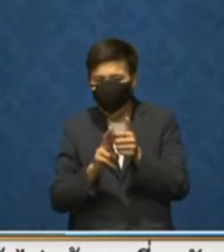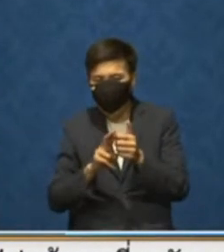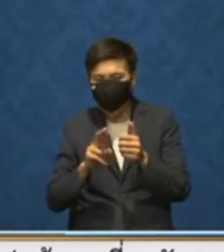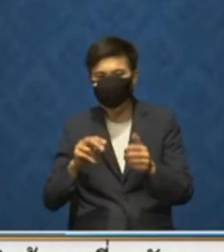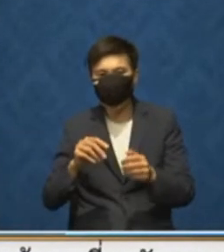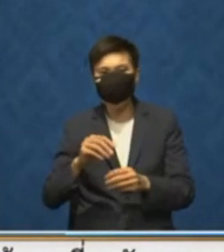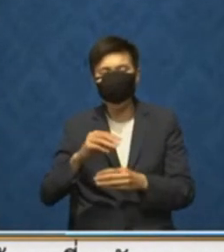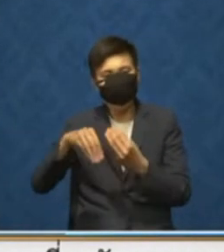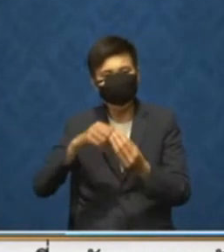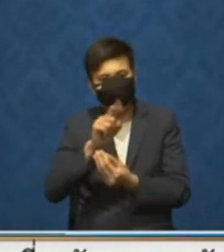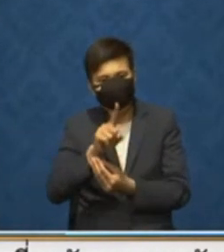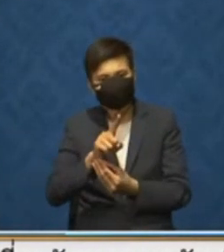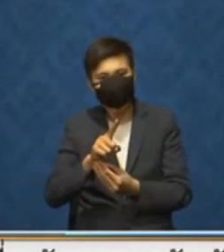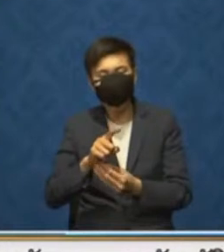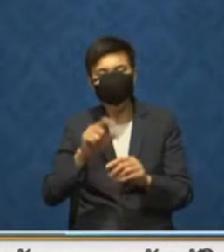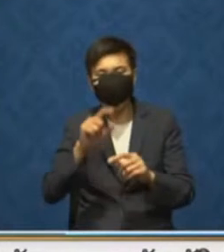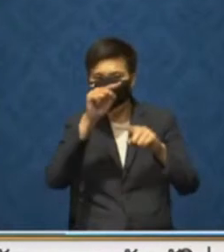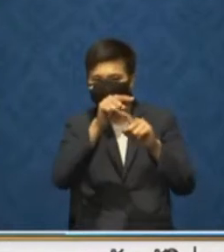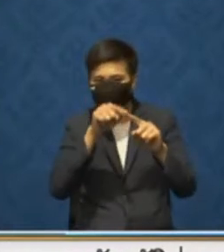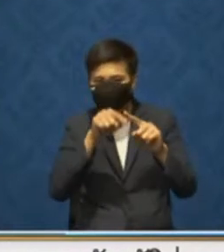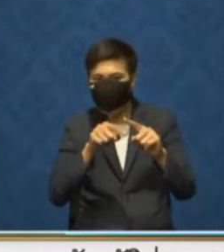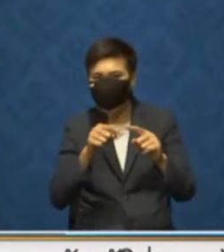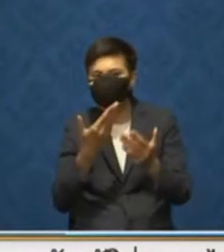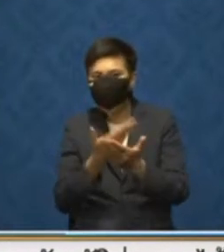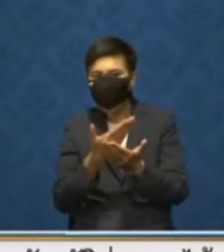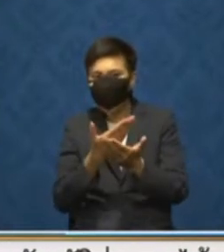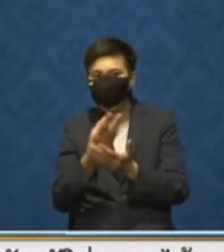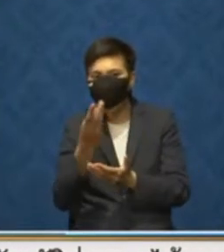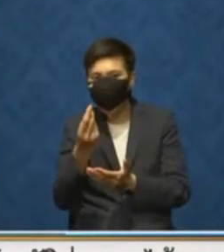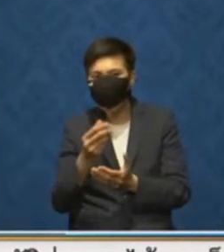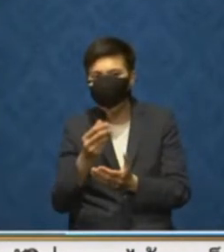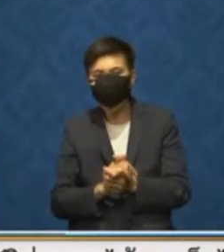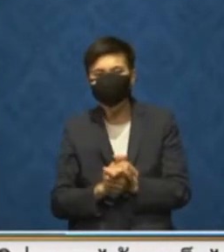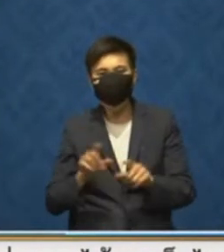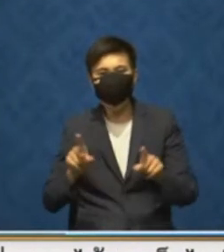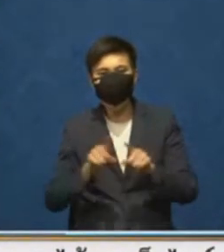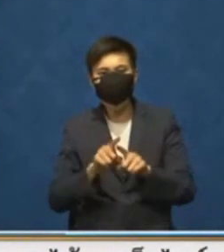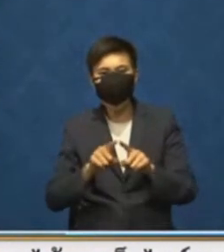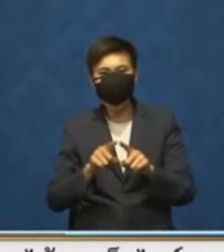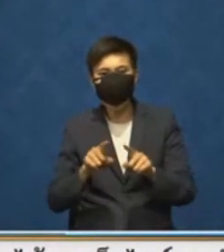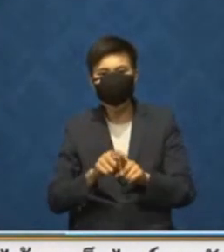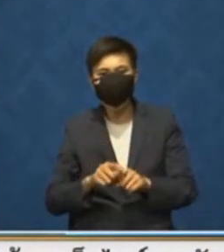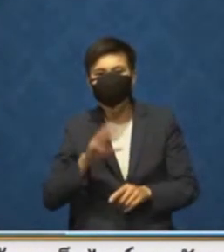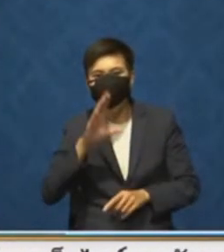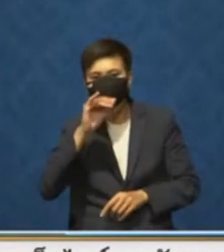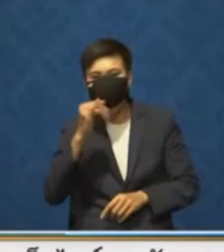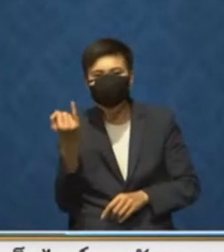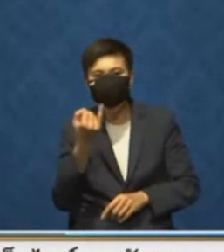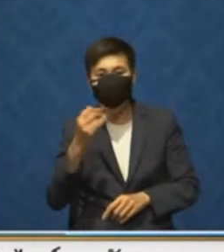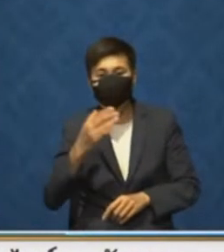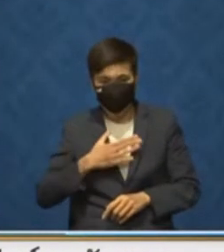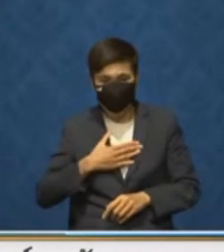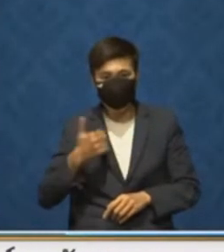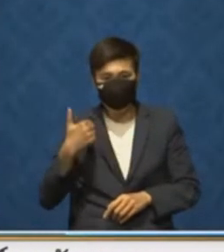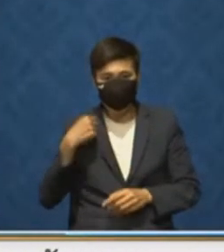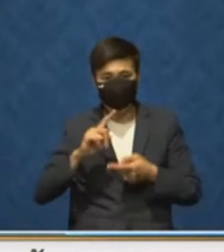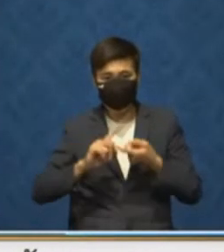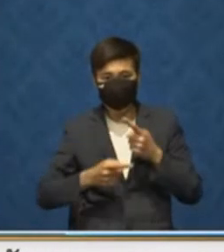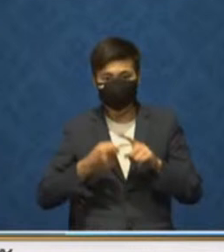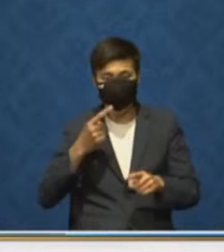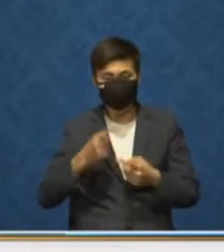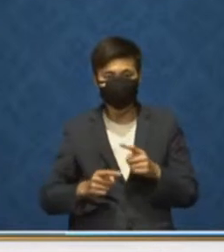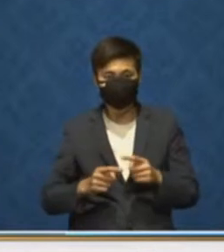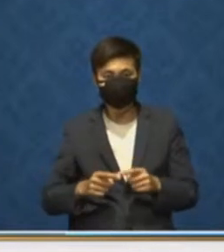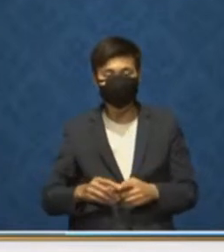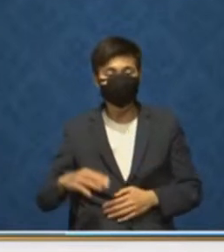ผมไม่อยากจะพูดนะครับเดี๋ยวจะประจานเพื่อนผมมากเกินไปผมมันมีเพื่อนทุกเหล่าทัพนะครับไป